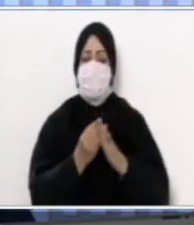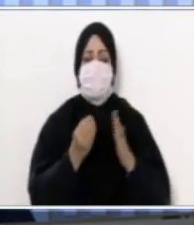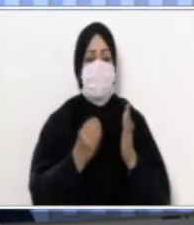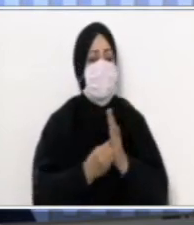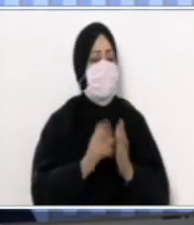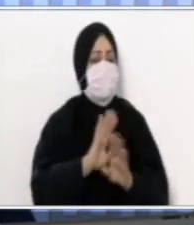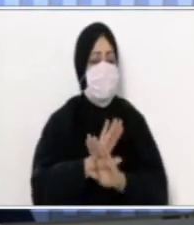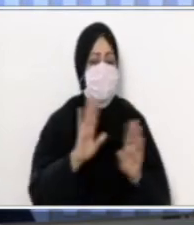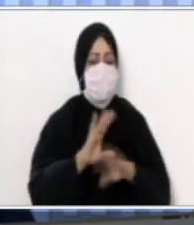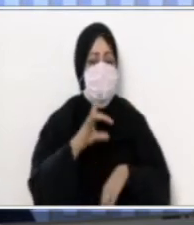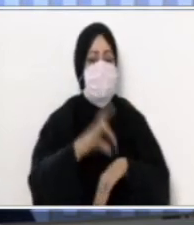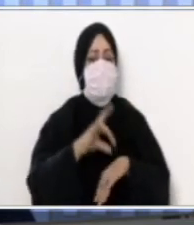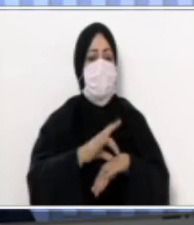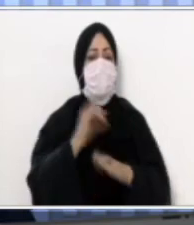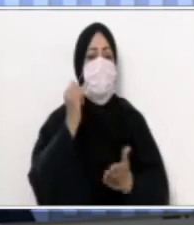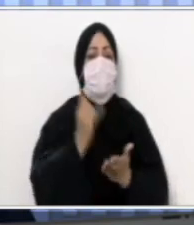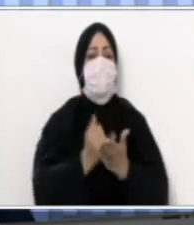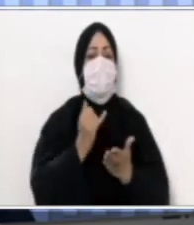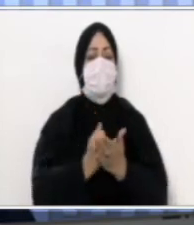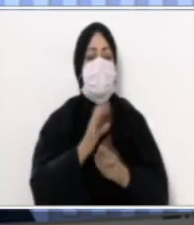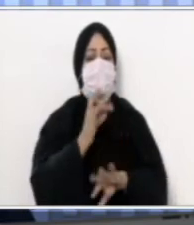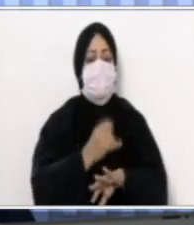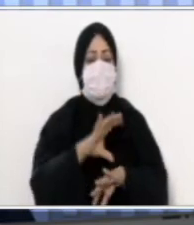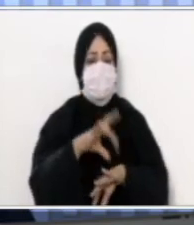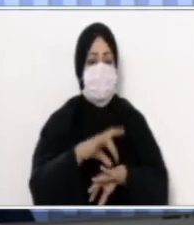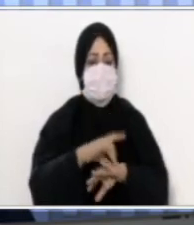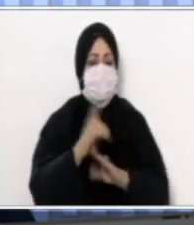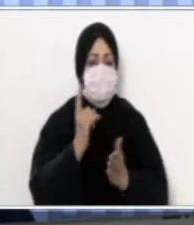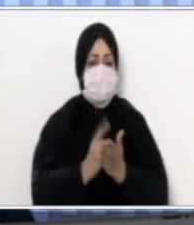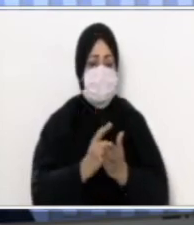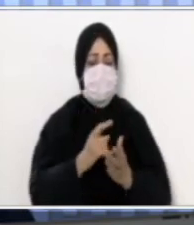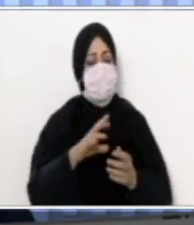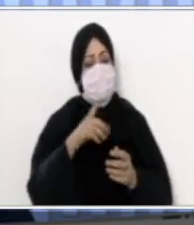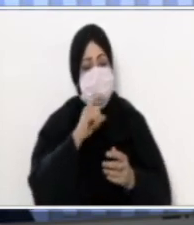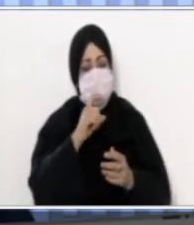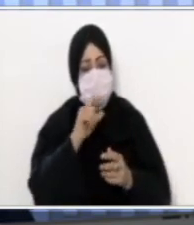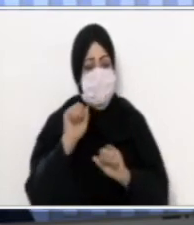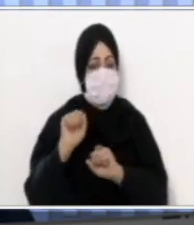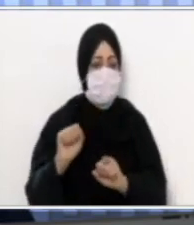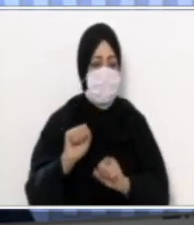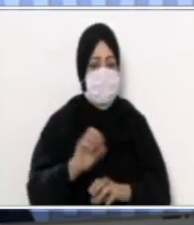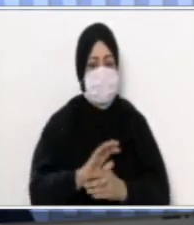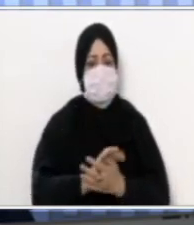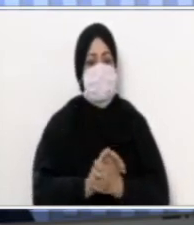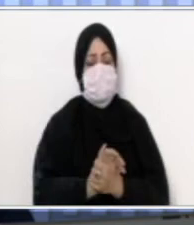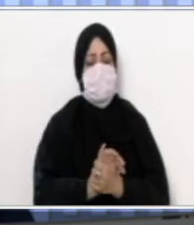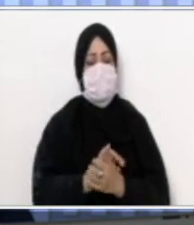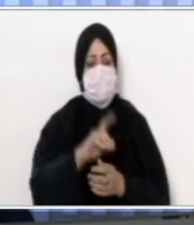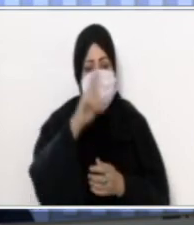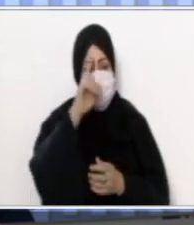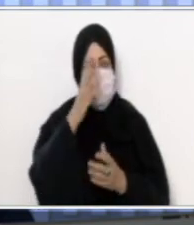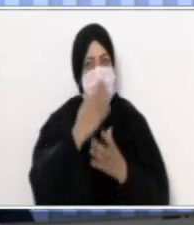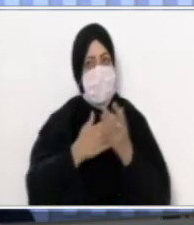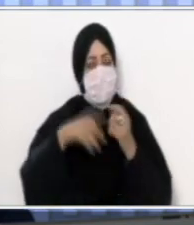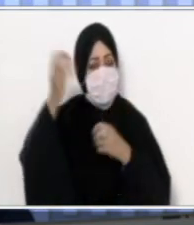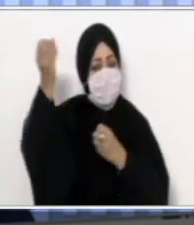فإن الرزق على الله سبحانه وتعالى، ولا يعد الظرف المادي يعني سببا مبيحا لإسقاط